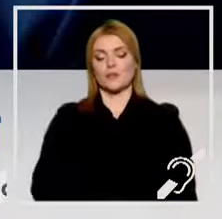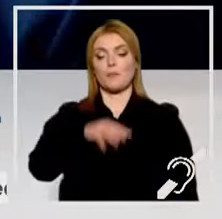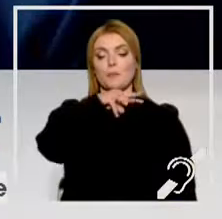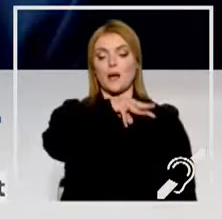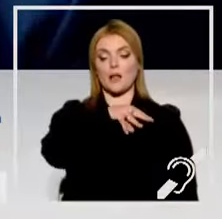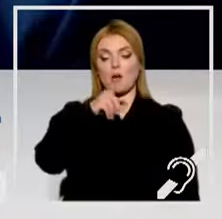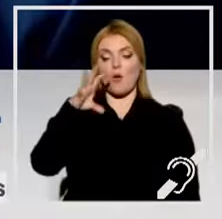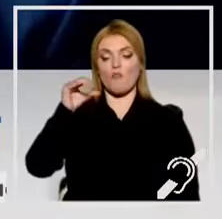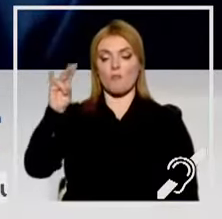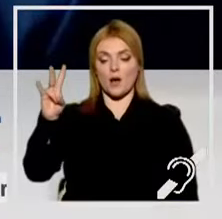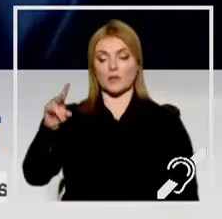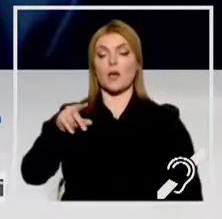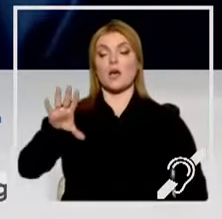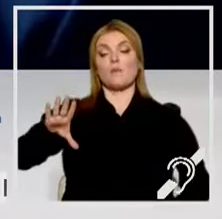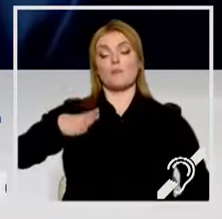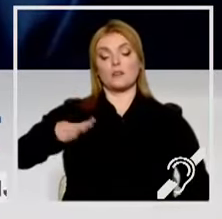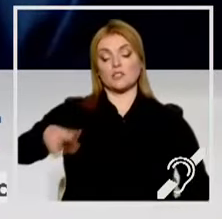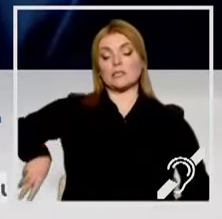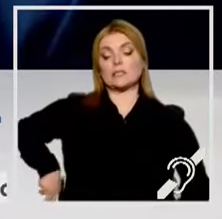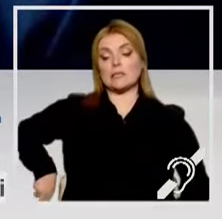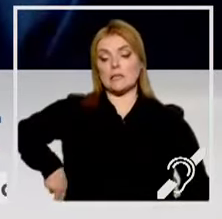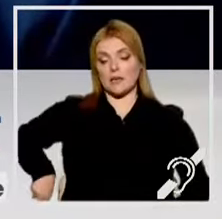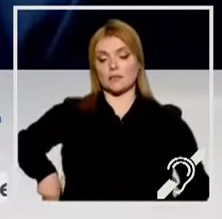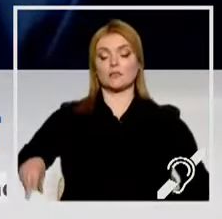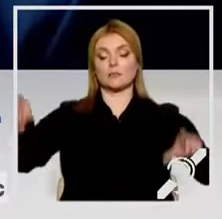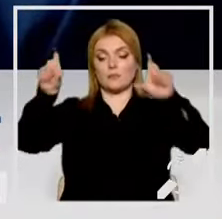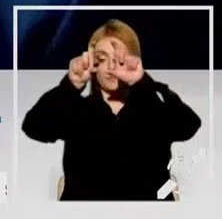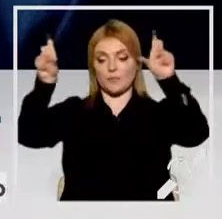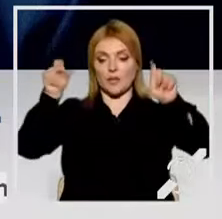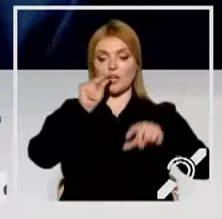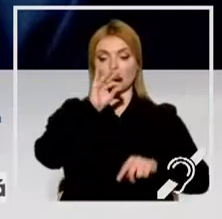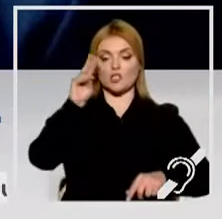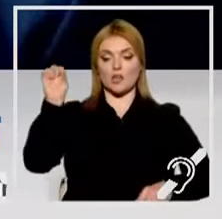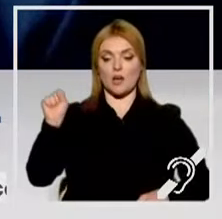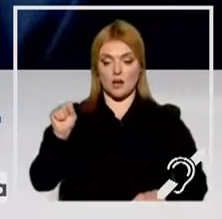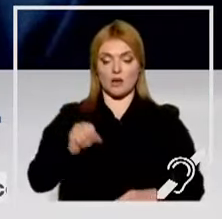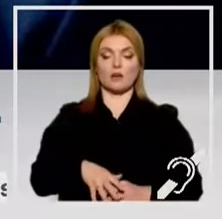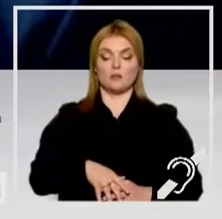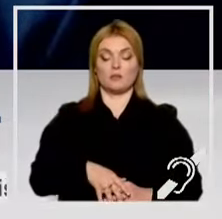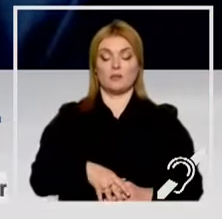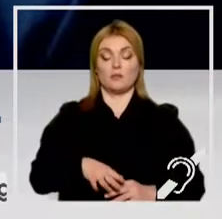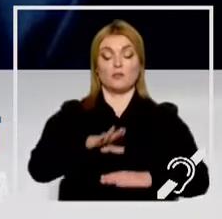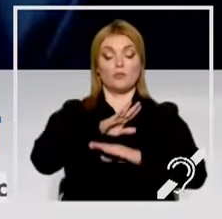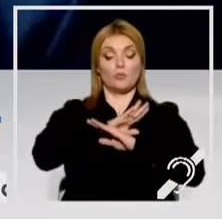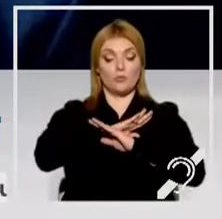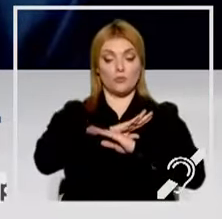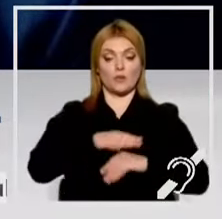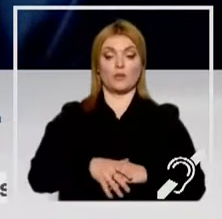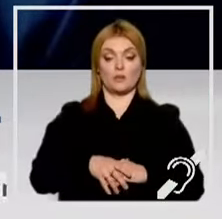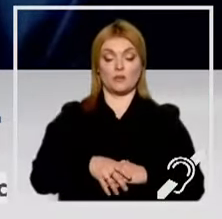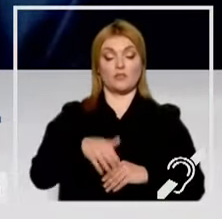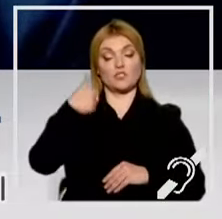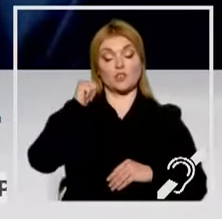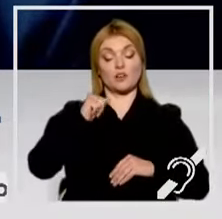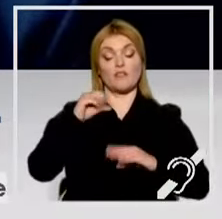Mihail gofman fostul șef adjunct al serviciului de Prevenire și combaterea Spălării Banilor din cadrul CNA a decedat el